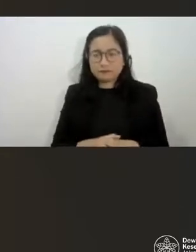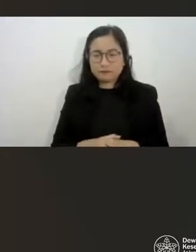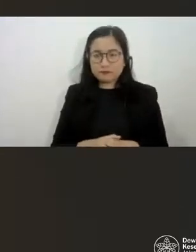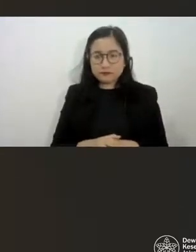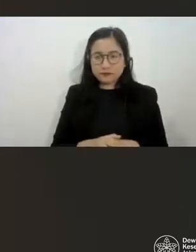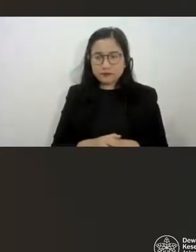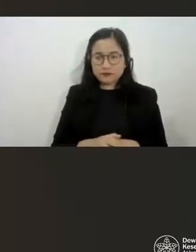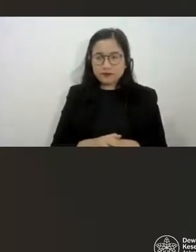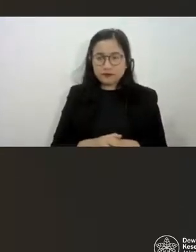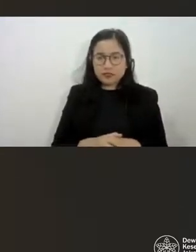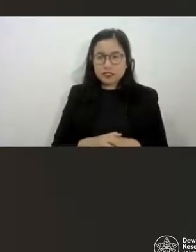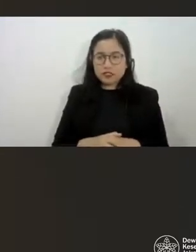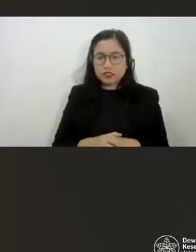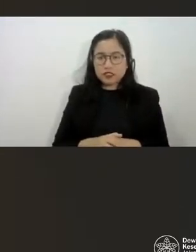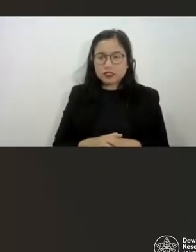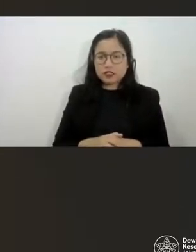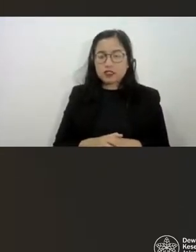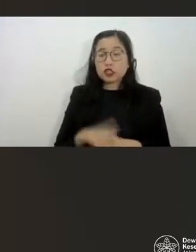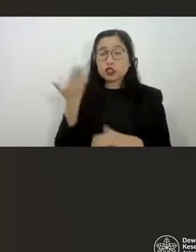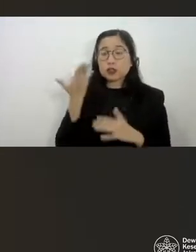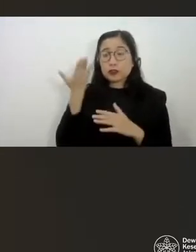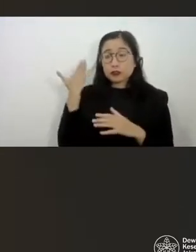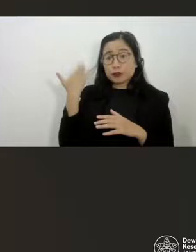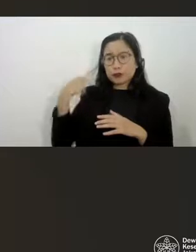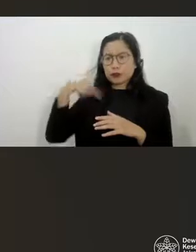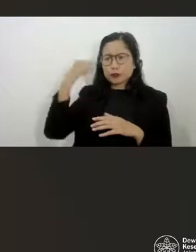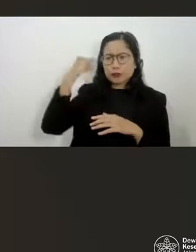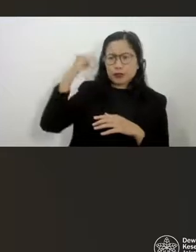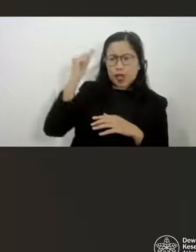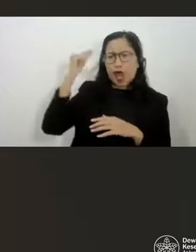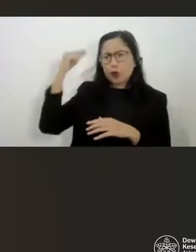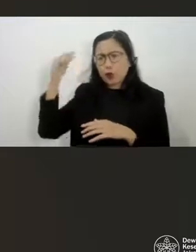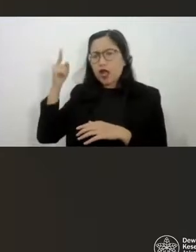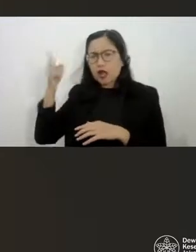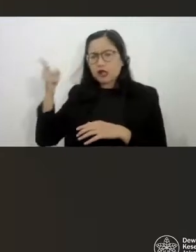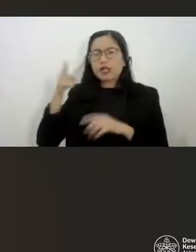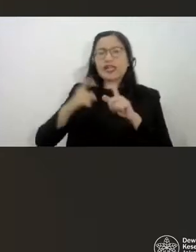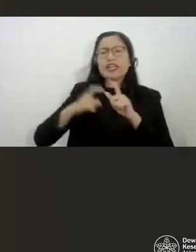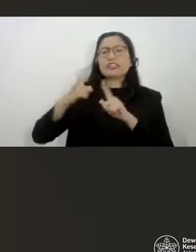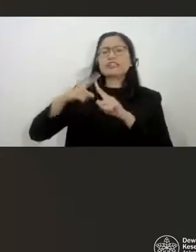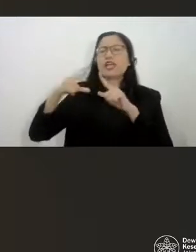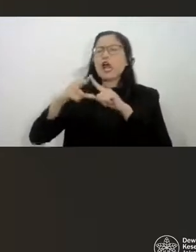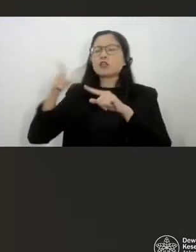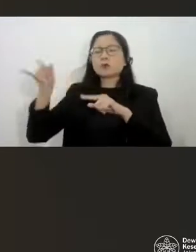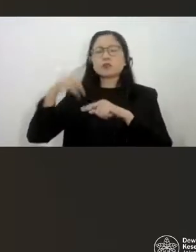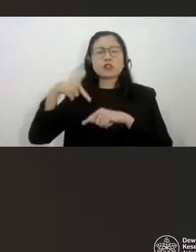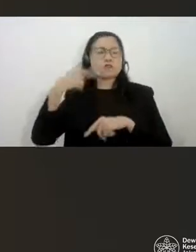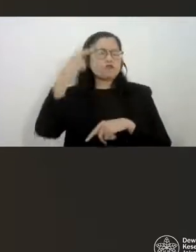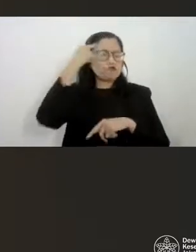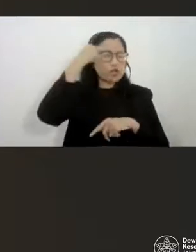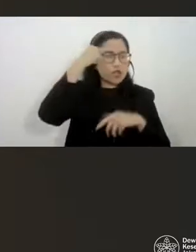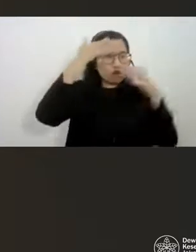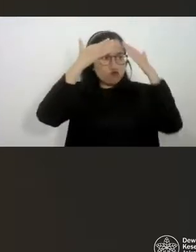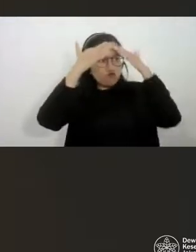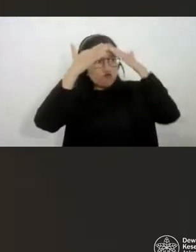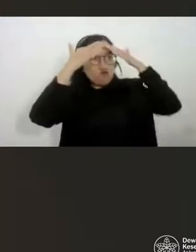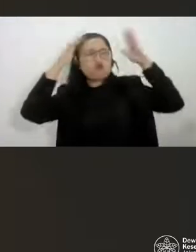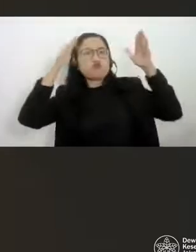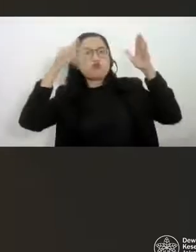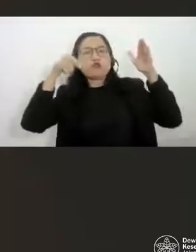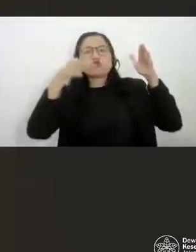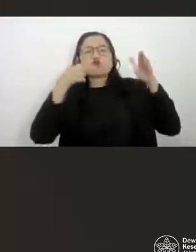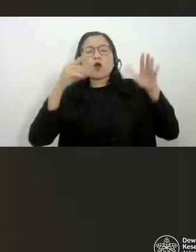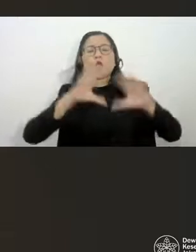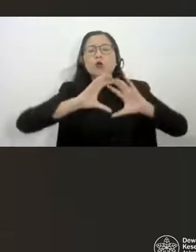Pada waktu kuliah-kuliah, dalam kuliah-kuliah itu beliau membuka pikiran saya tentang sebuah dunia yang penuh keindahan, dunia